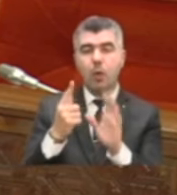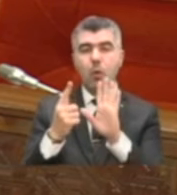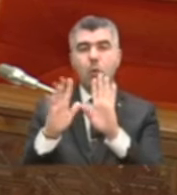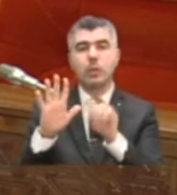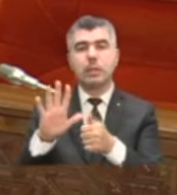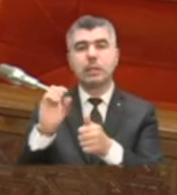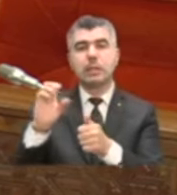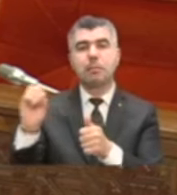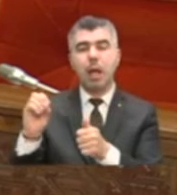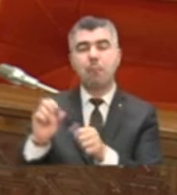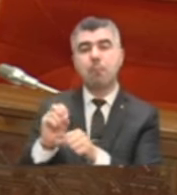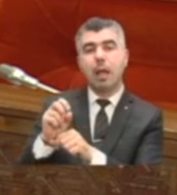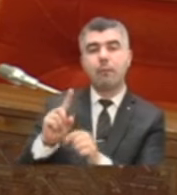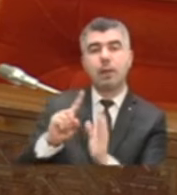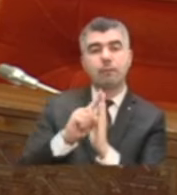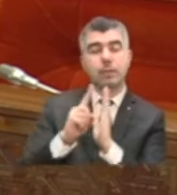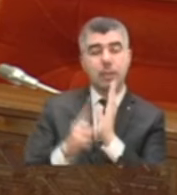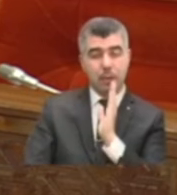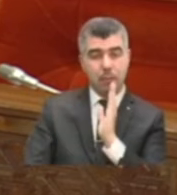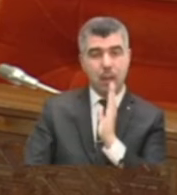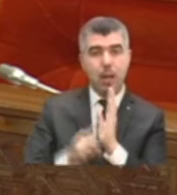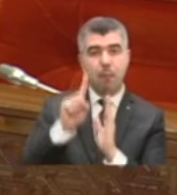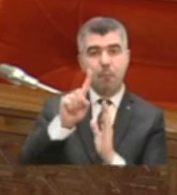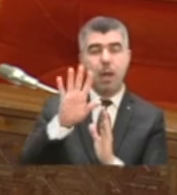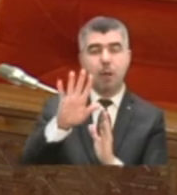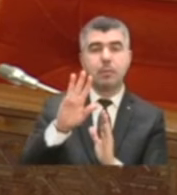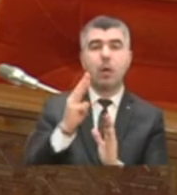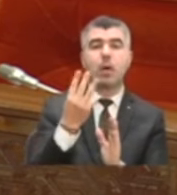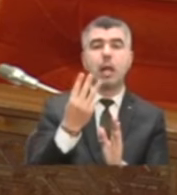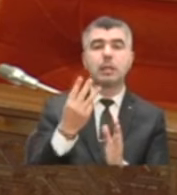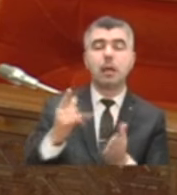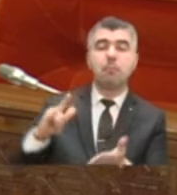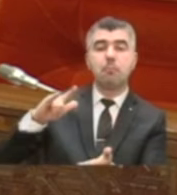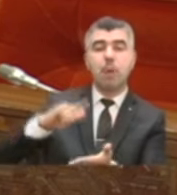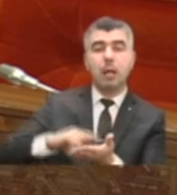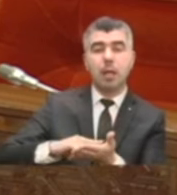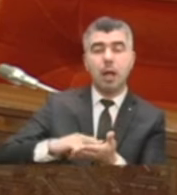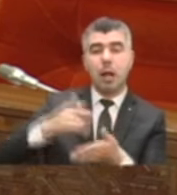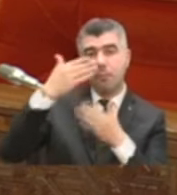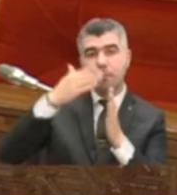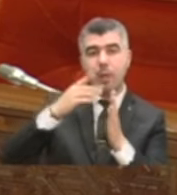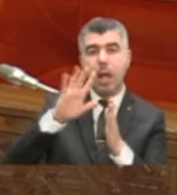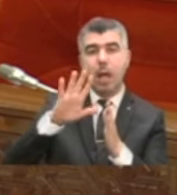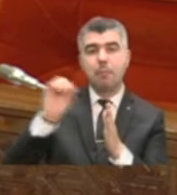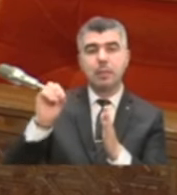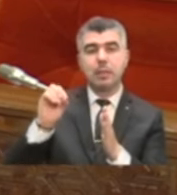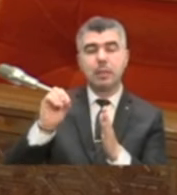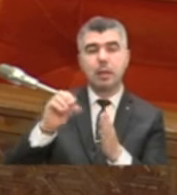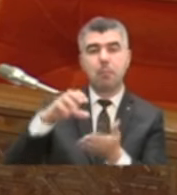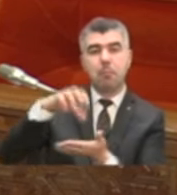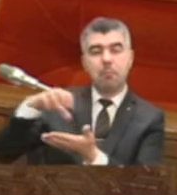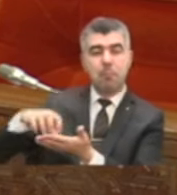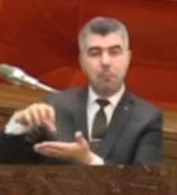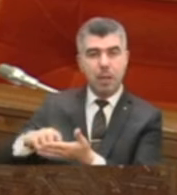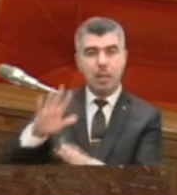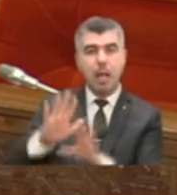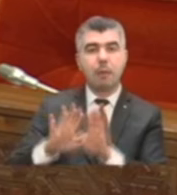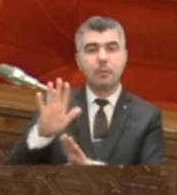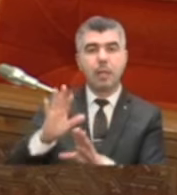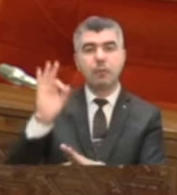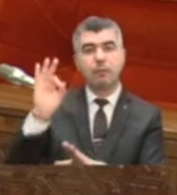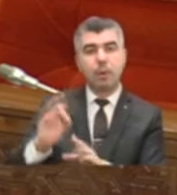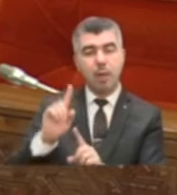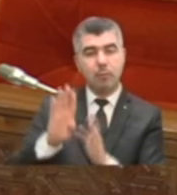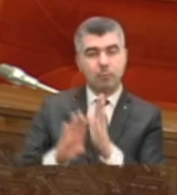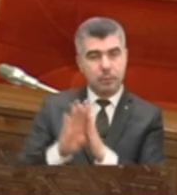منتظمة تتربط المغرب ب 135 مطار دولي في 52 بلد، وهذا بارتفاع 15% مقارنة مع 23.